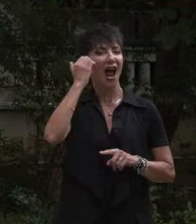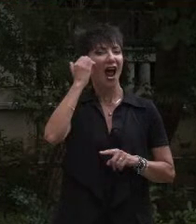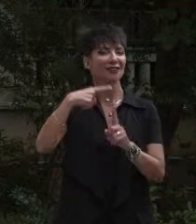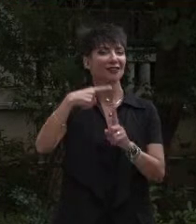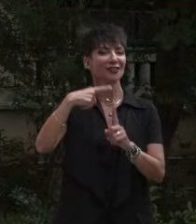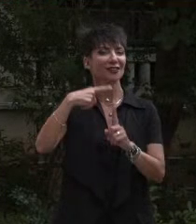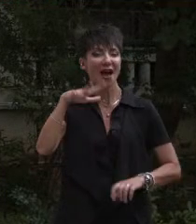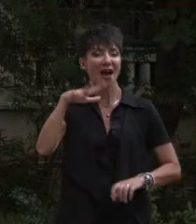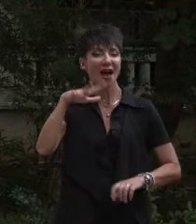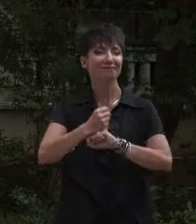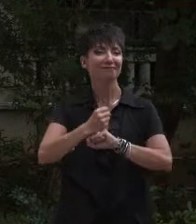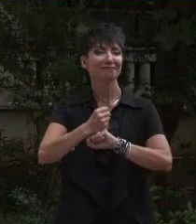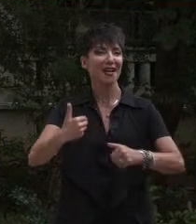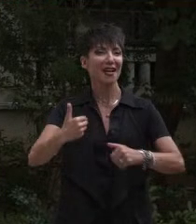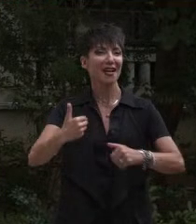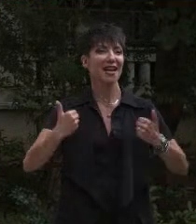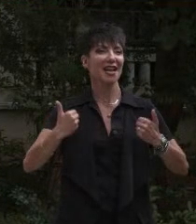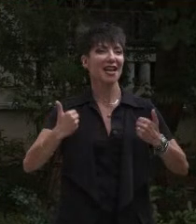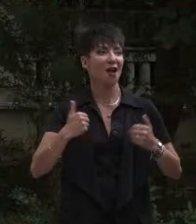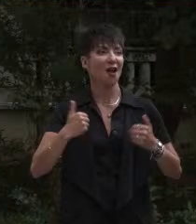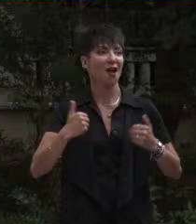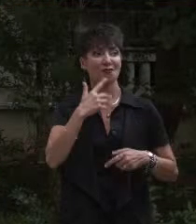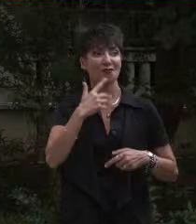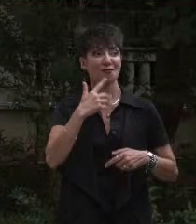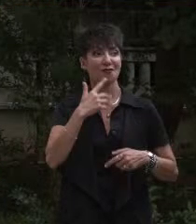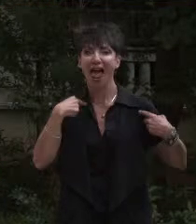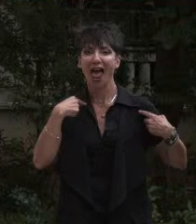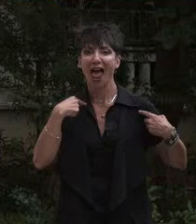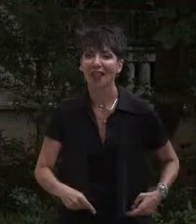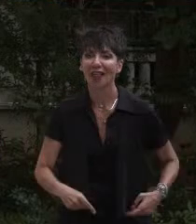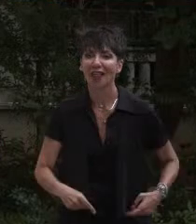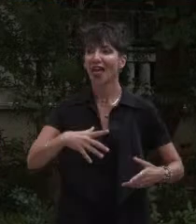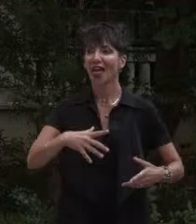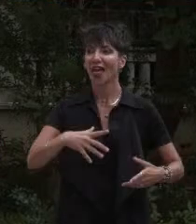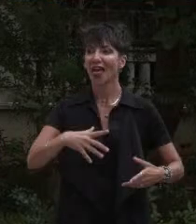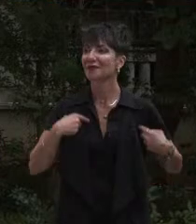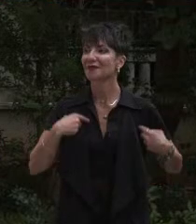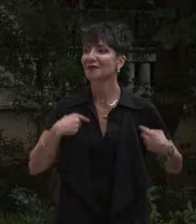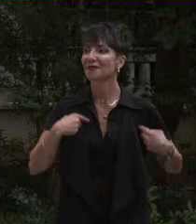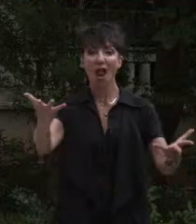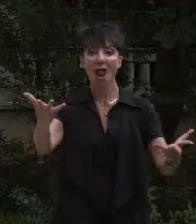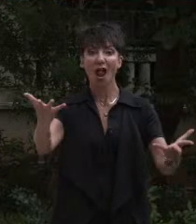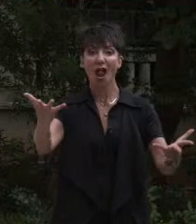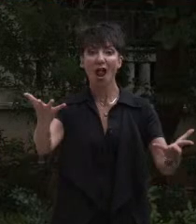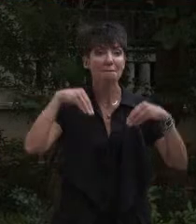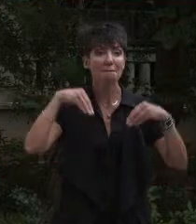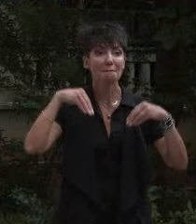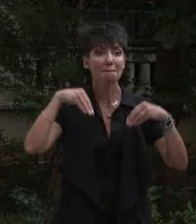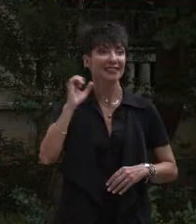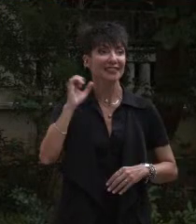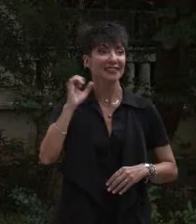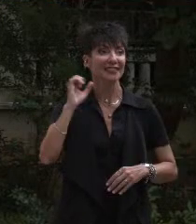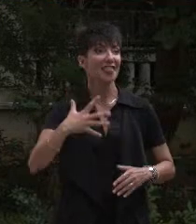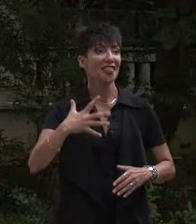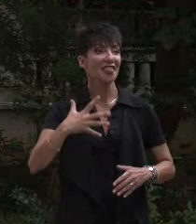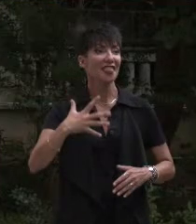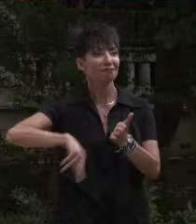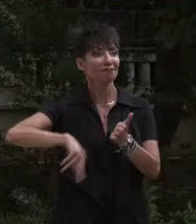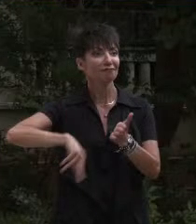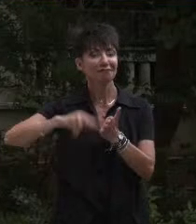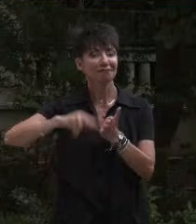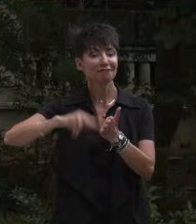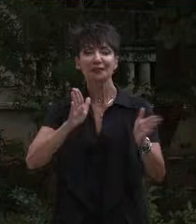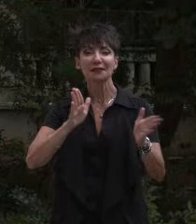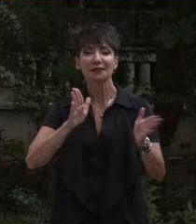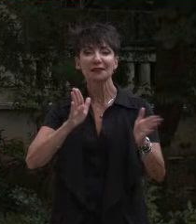πάντα κοντά στους νέους. Γιατί έχουμε θελοντές, θέλουμε θελοντές, σας θέλουμε θελοντές μας. Να γραφτείτε στο